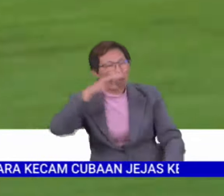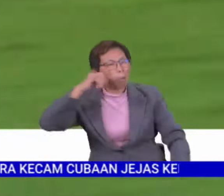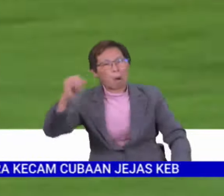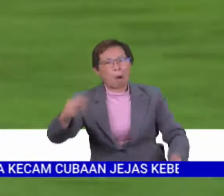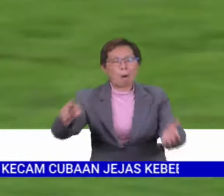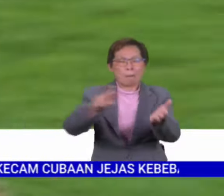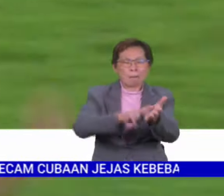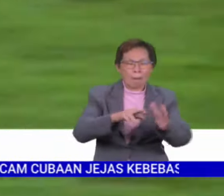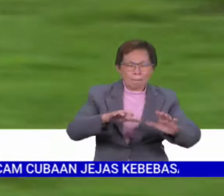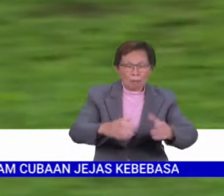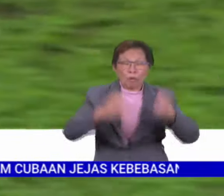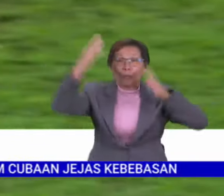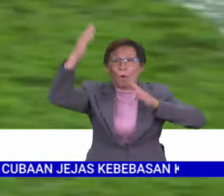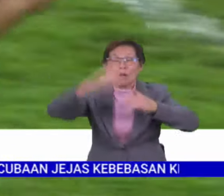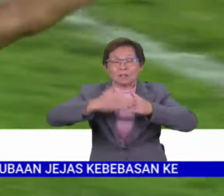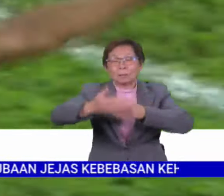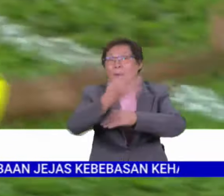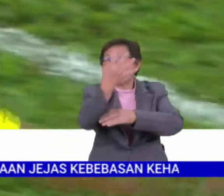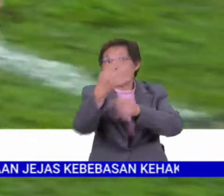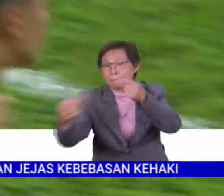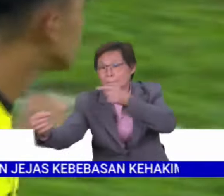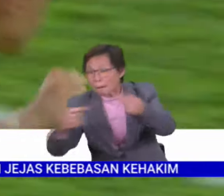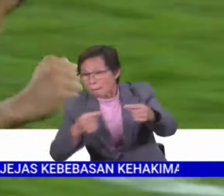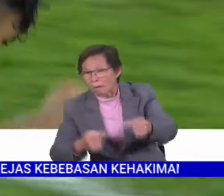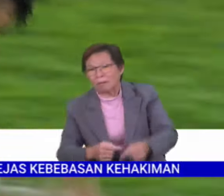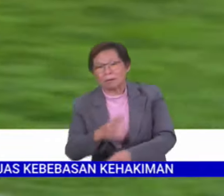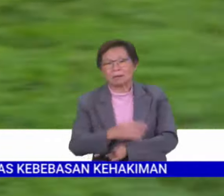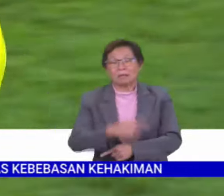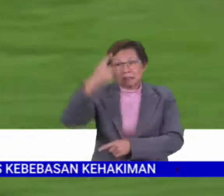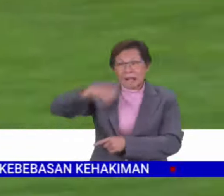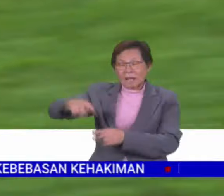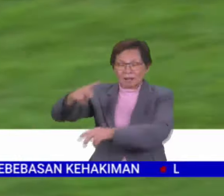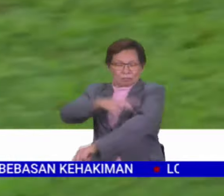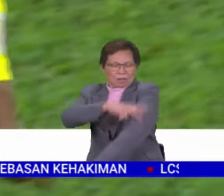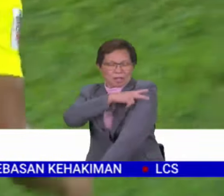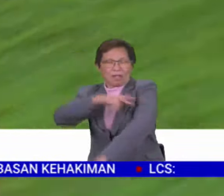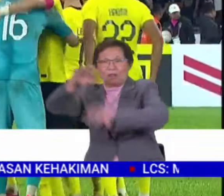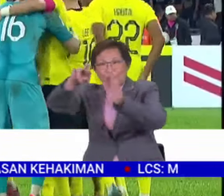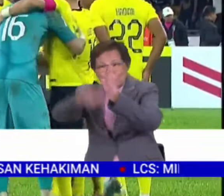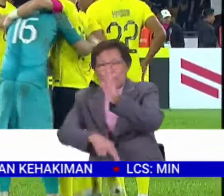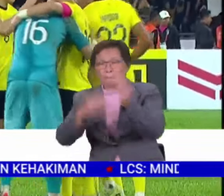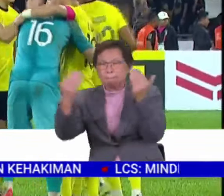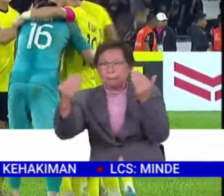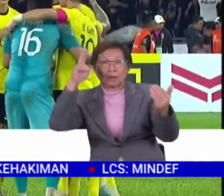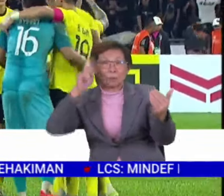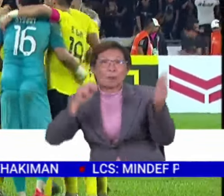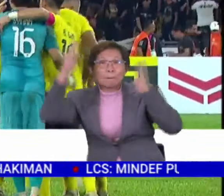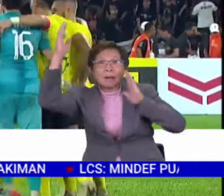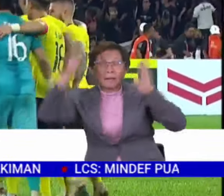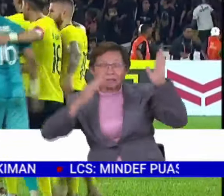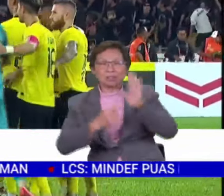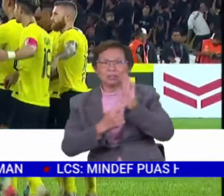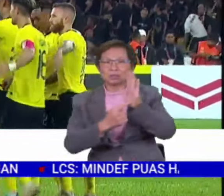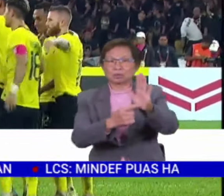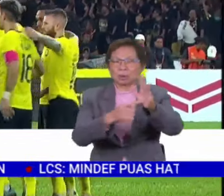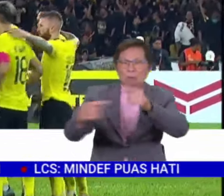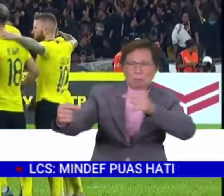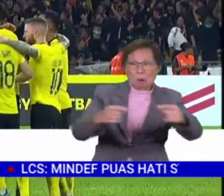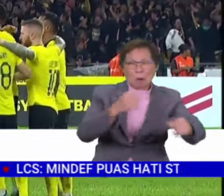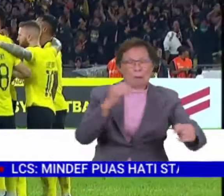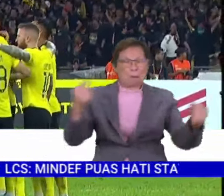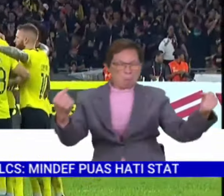dicatat pasukan negara selepas 4 perlawanan. Malah meskipun Thailand di ranking lebih rendah berbanding Vietnam, Malaysia dilihat menampilkan aksi